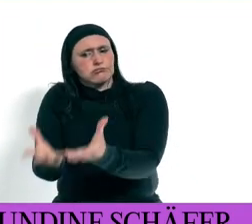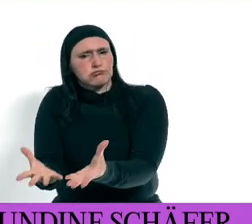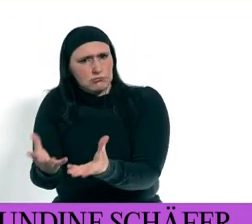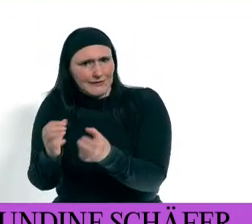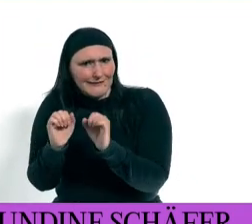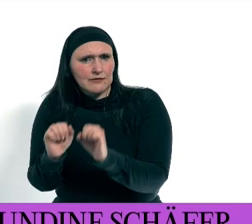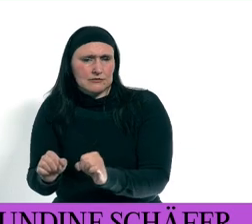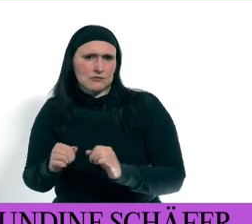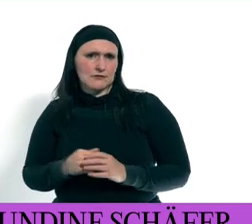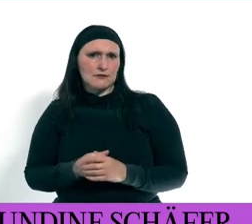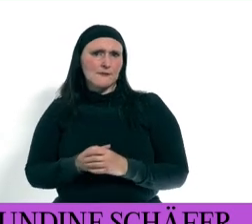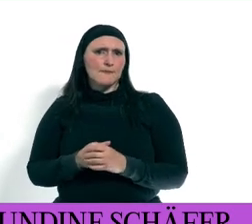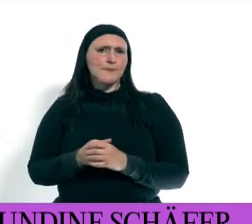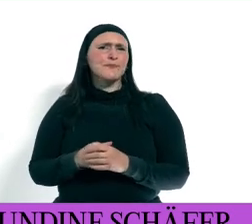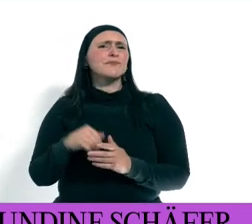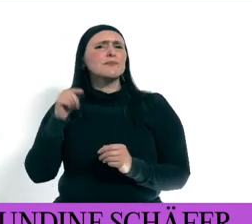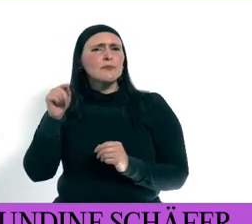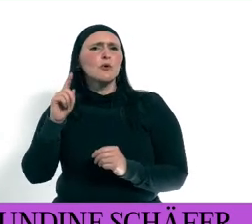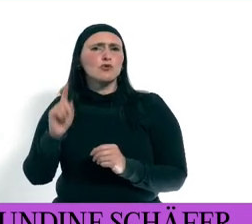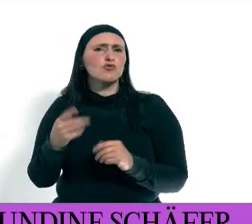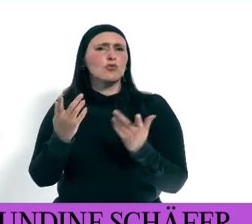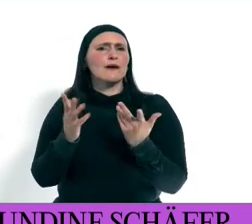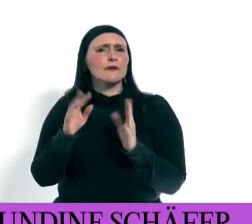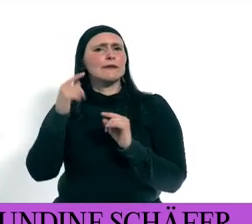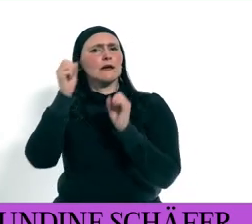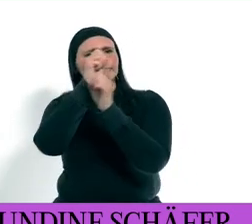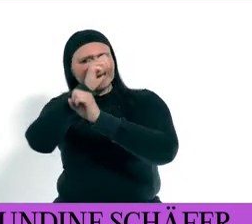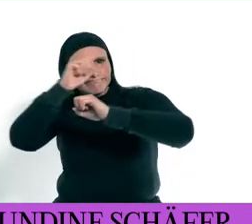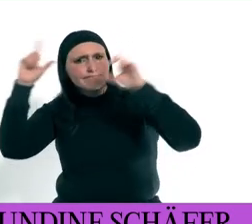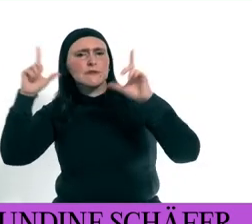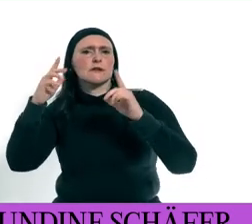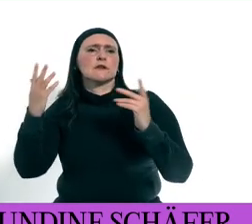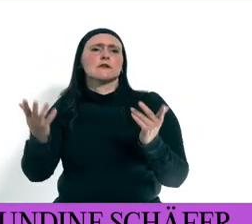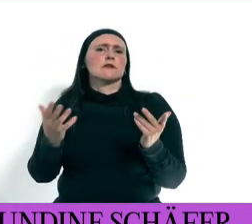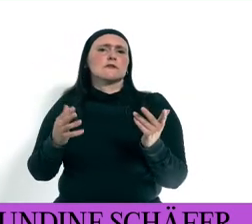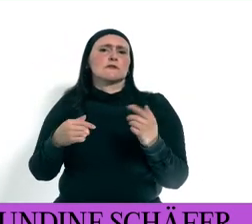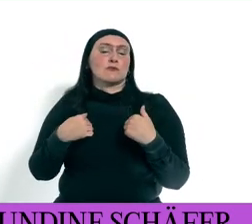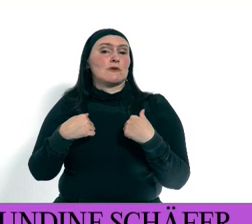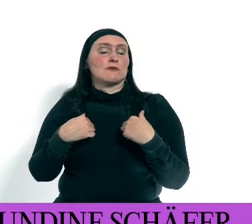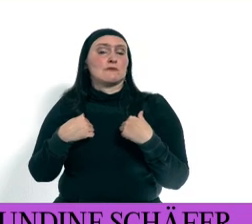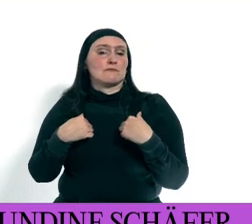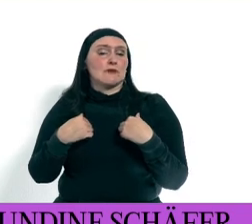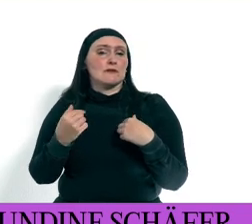Ressourcen und die gesamte Vielfalt der Möglichkeiten, die